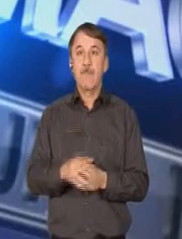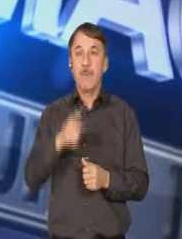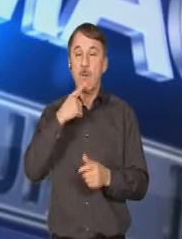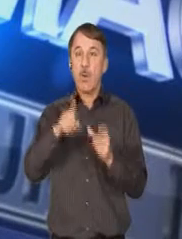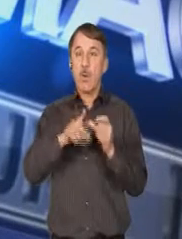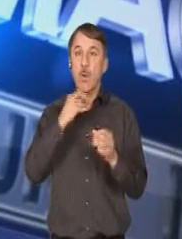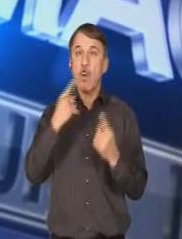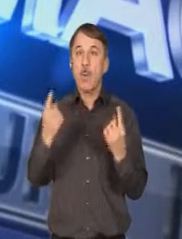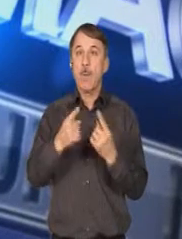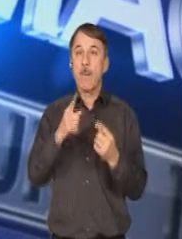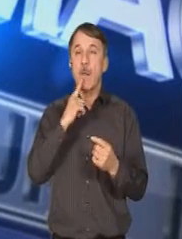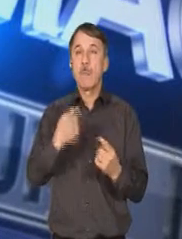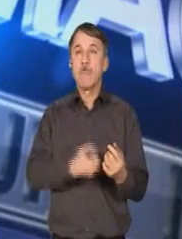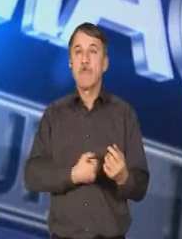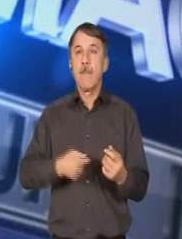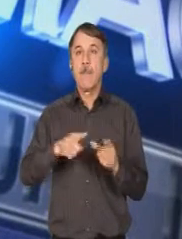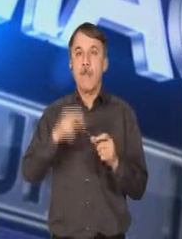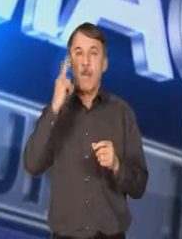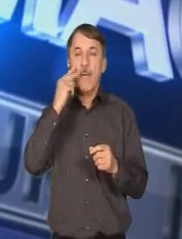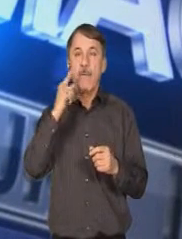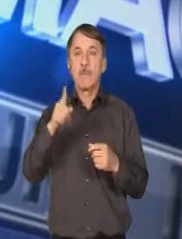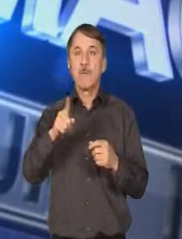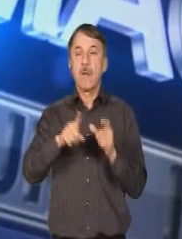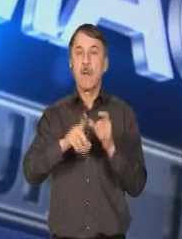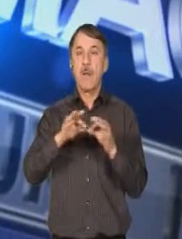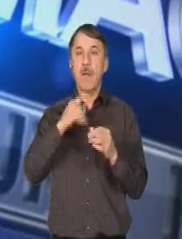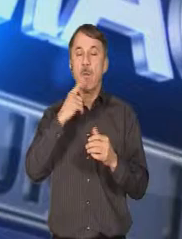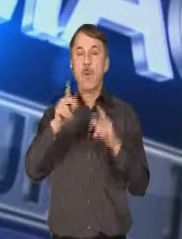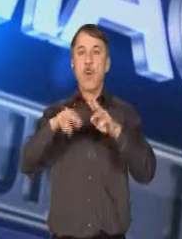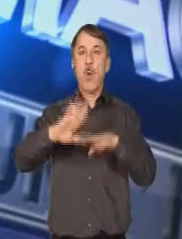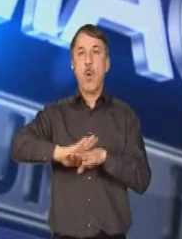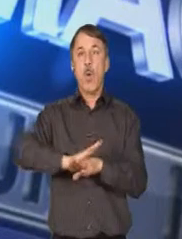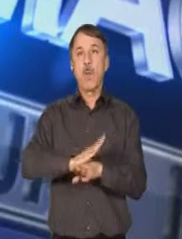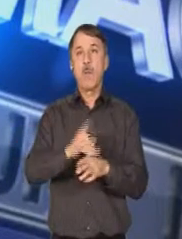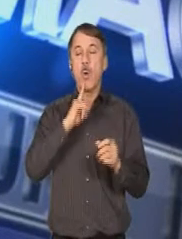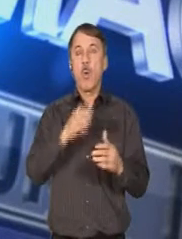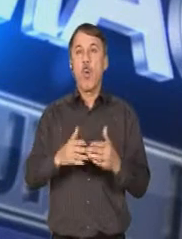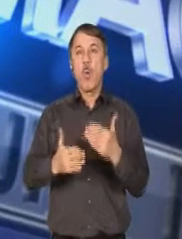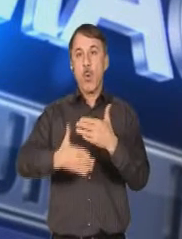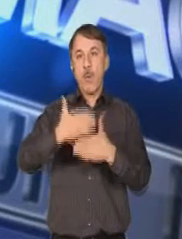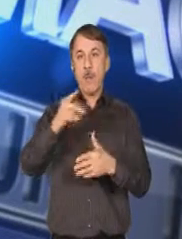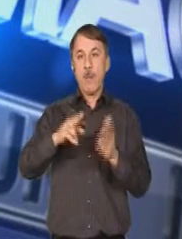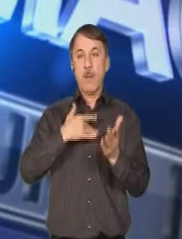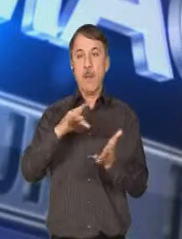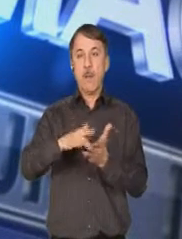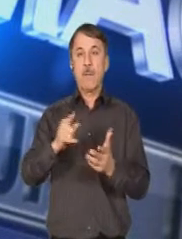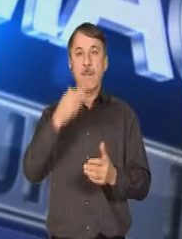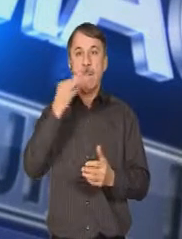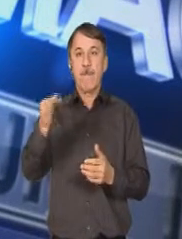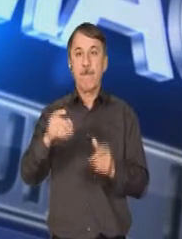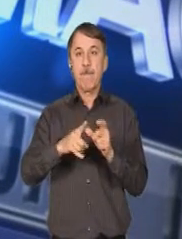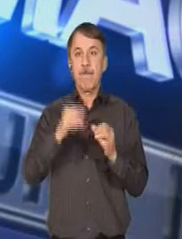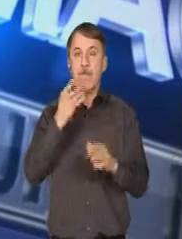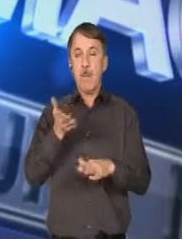Sve se postiže sopstvenim trudom. Natpis je koji kruži oko slike svetitelja Save čiji se lik nalazi na ovalnoj